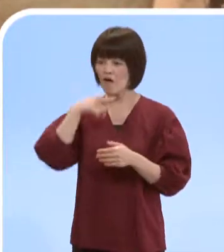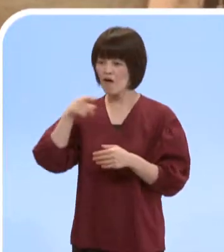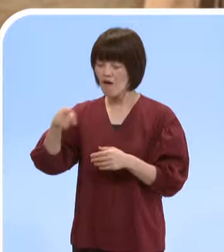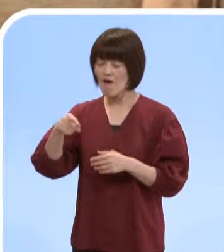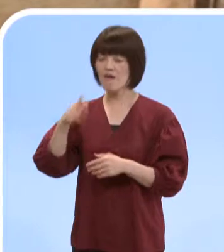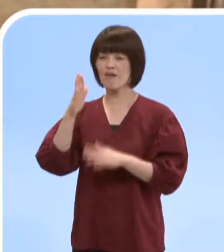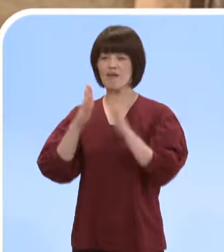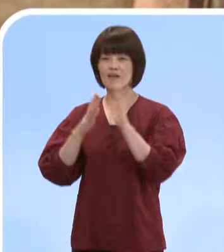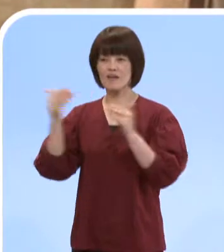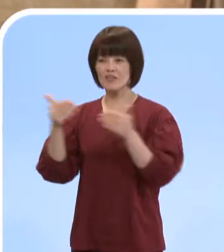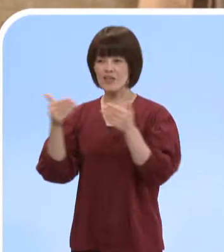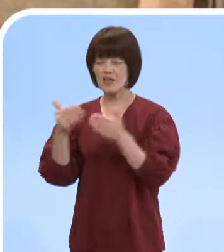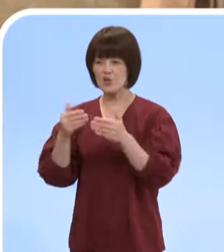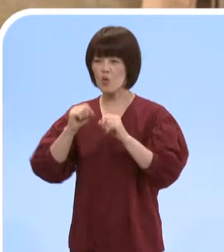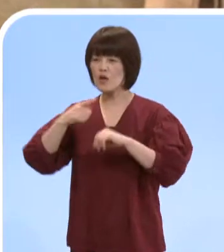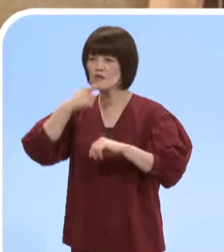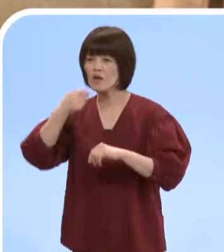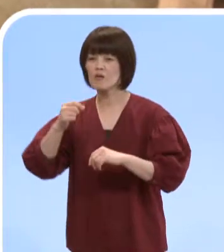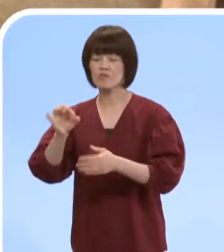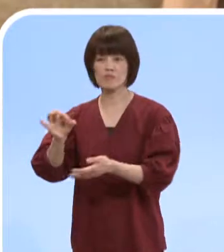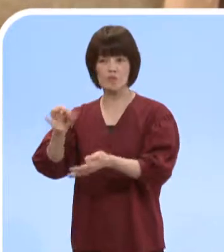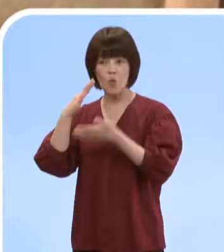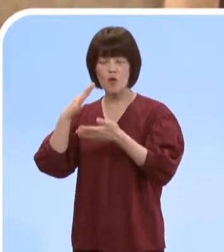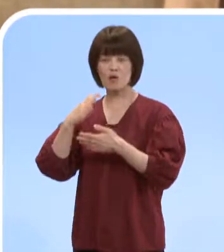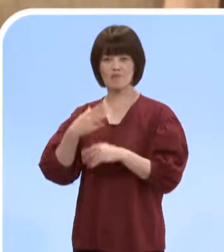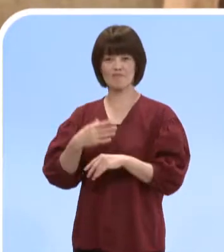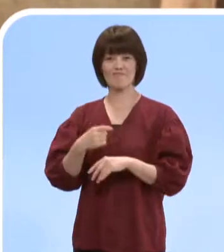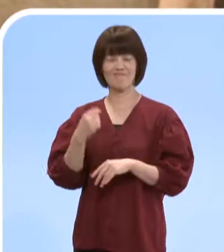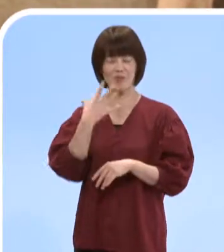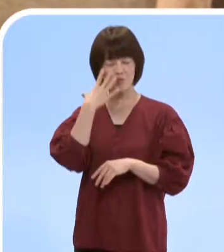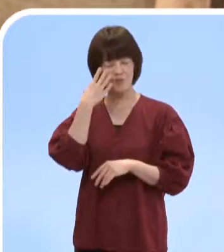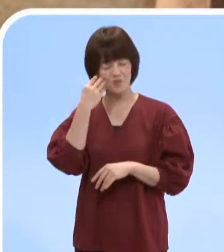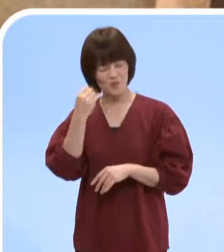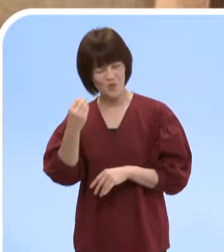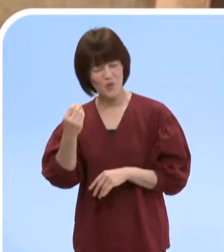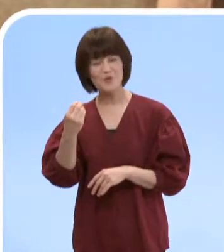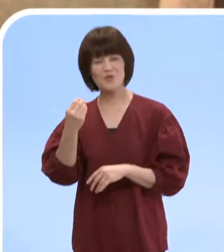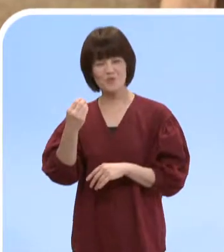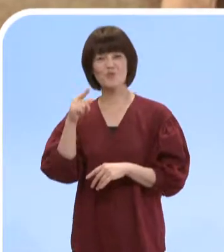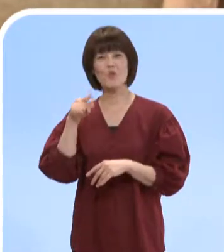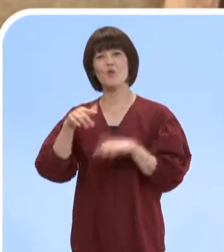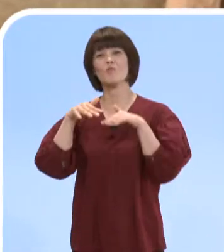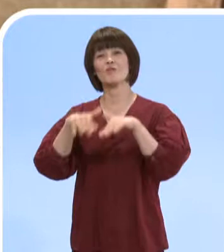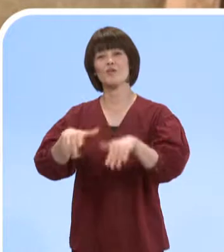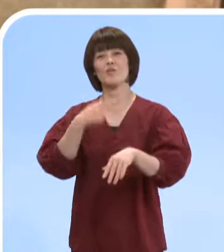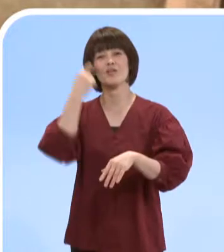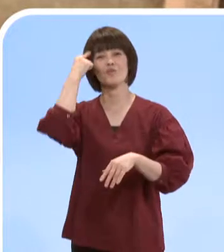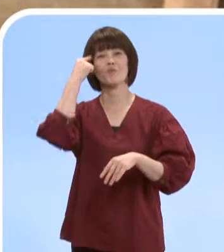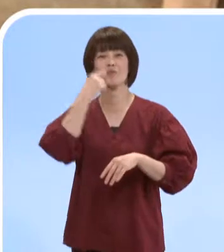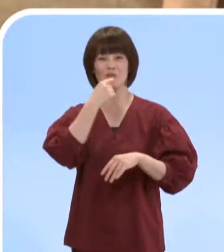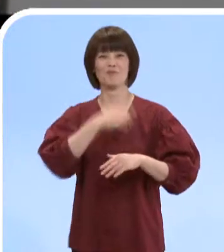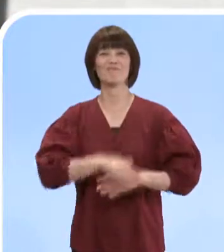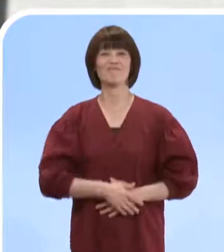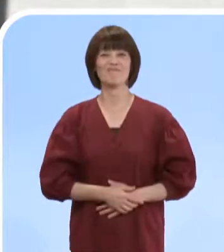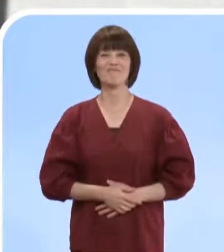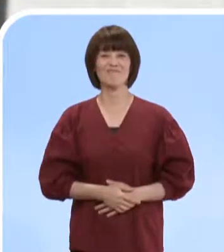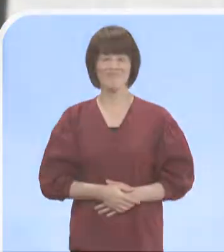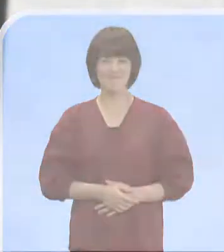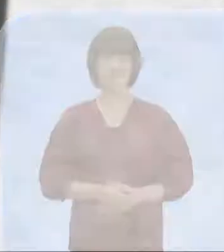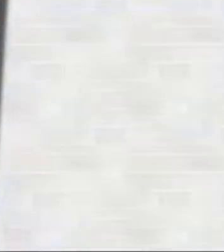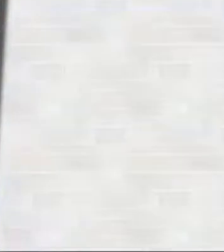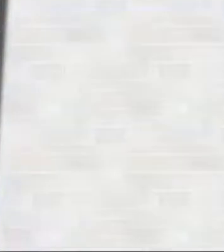業儲かるらしいっていうね魅力ある仕事の位置づけにしたいなと思っています。